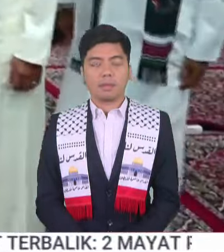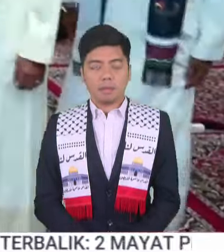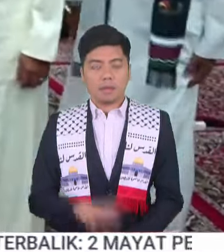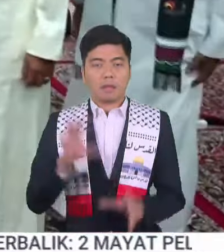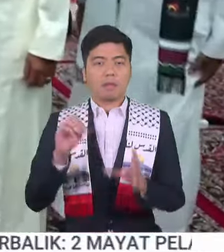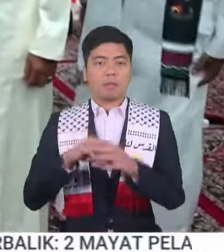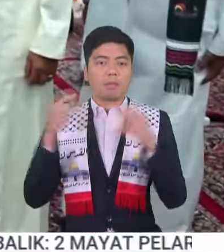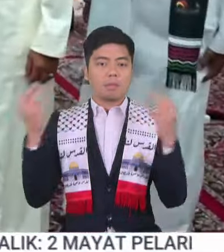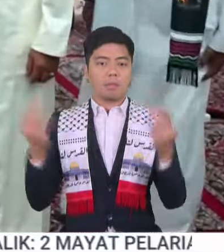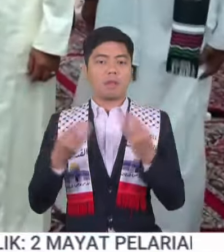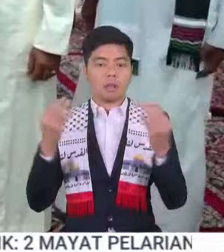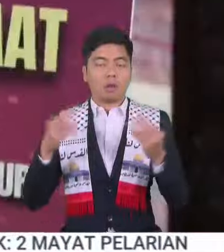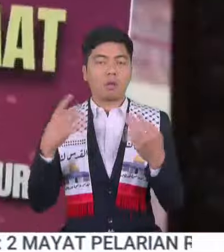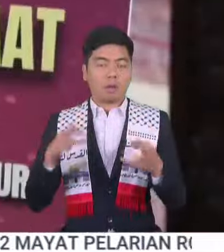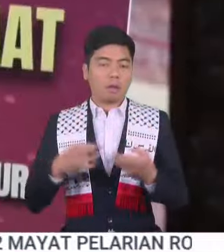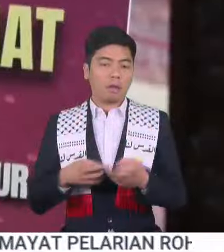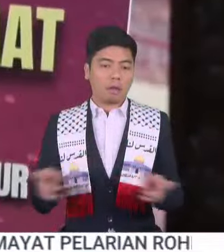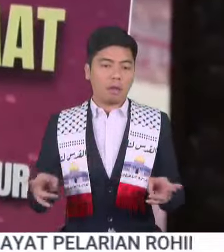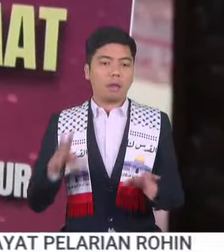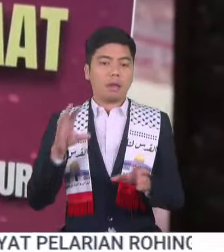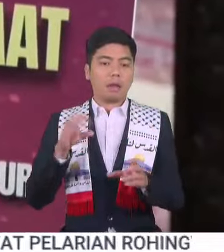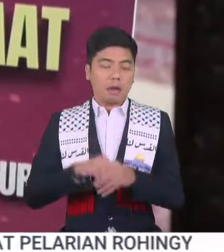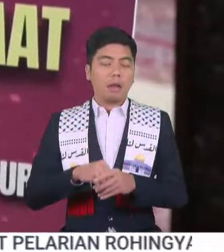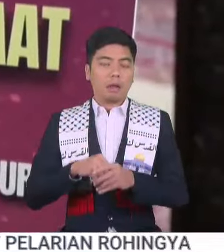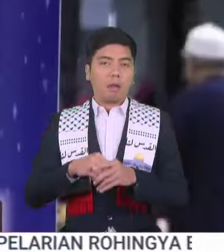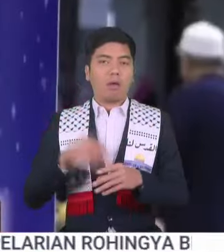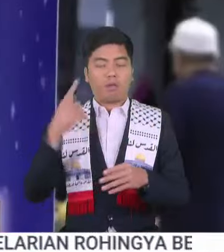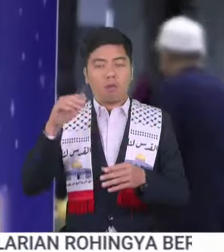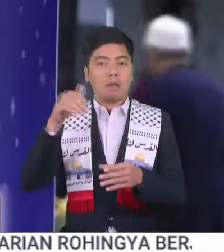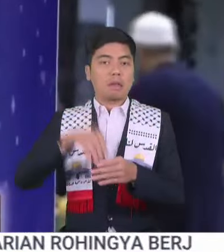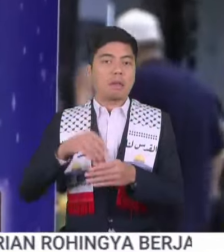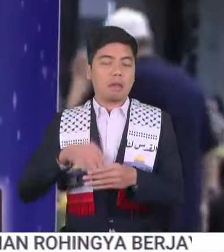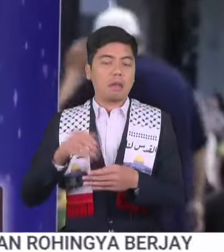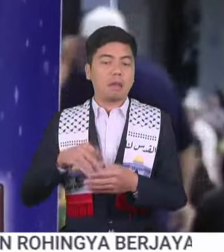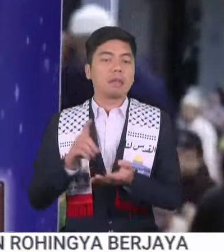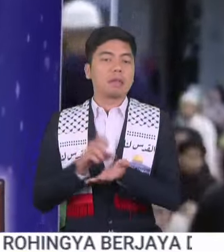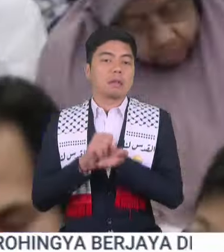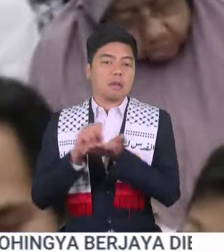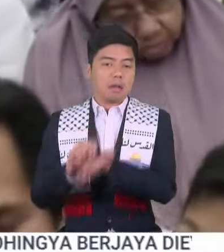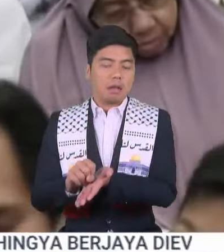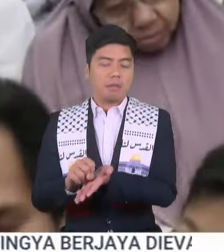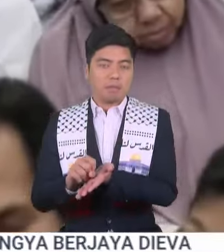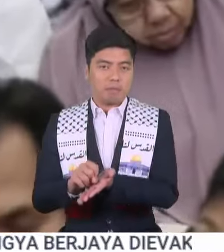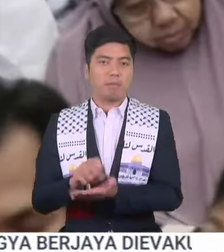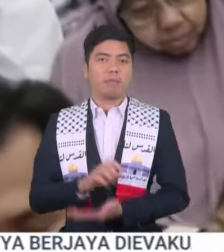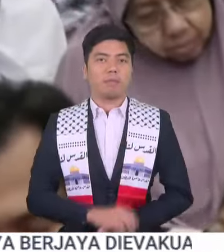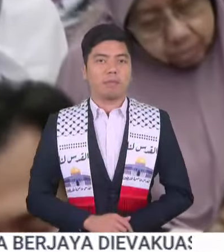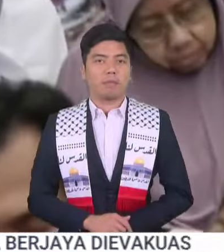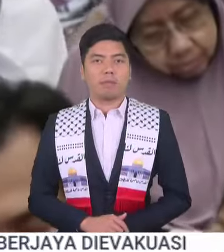Pada majlis ini, Dato' Naim turut melancarkan aplikasi Geng Sedekah Ramadan bagi memudah dan menggalakkan orang ramai bersedekah.